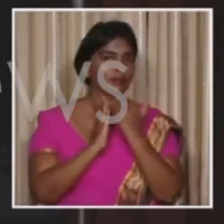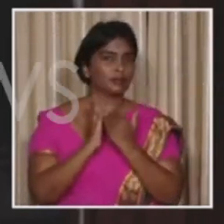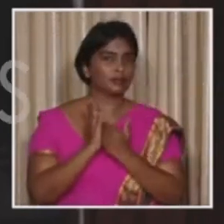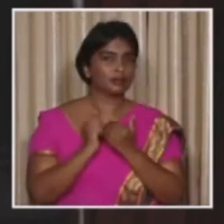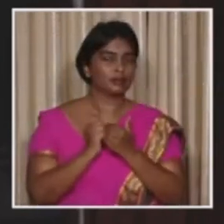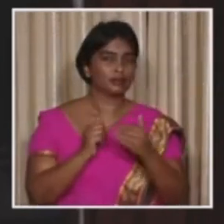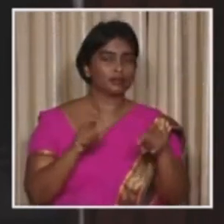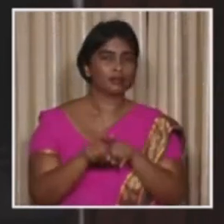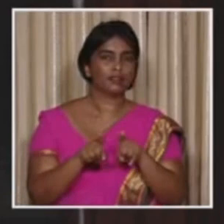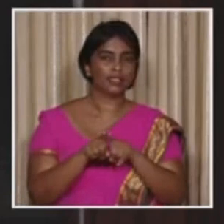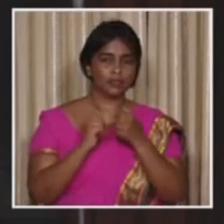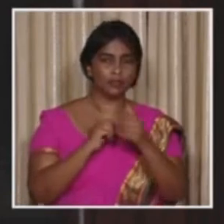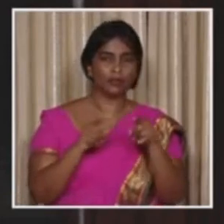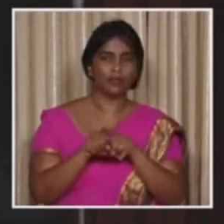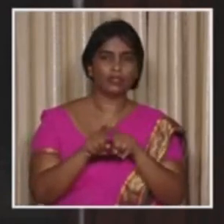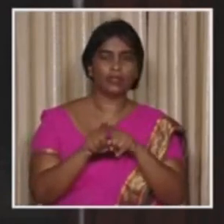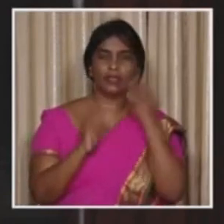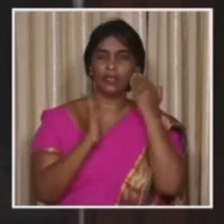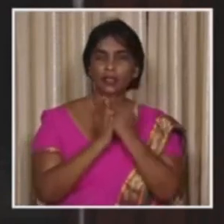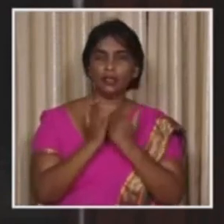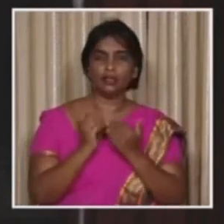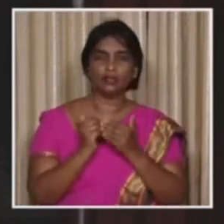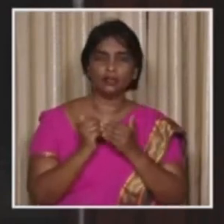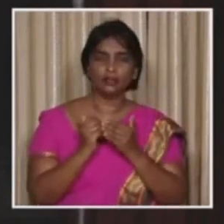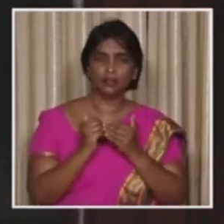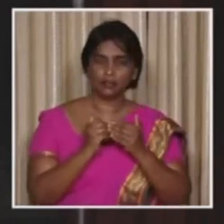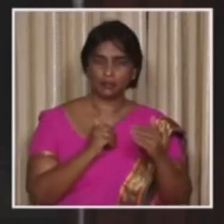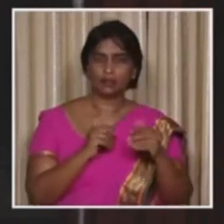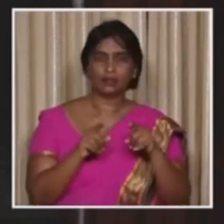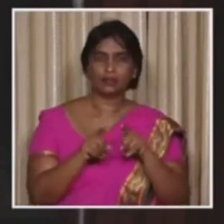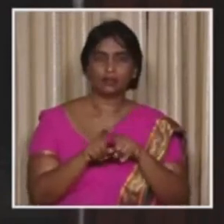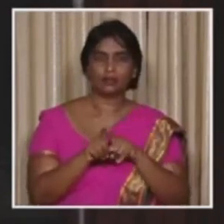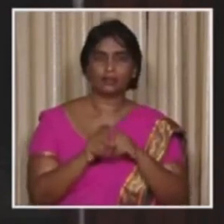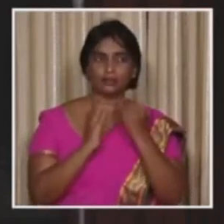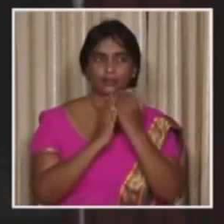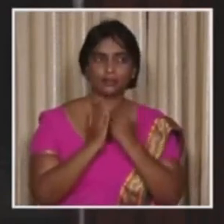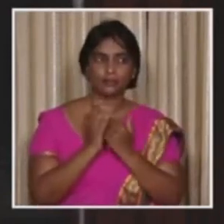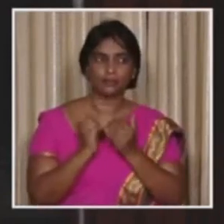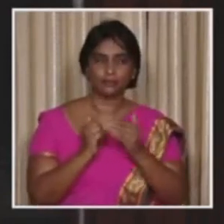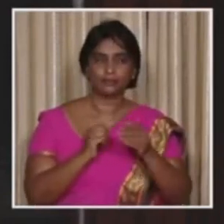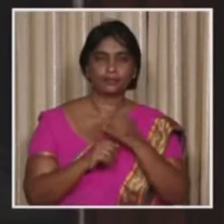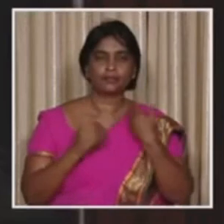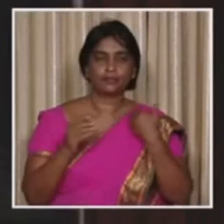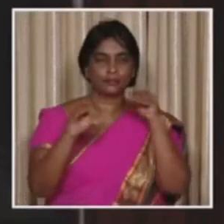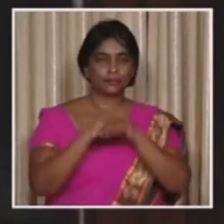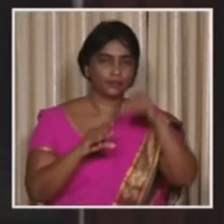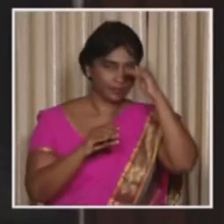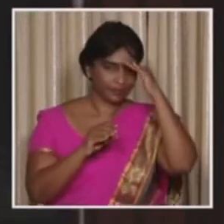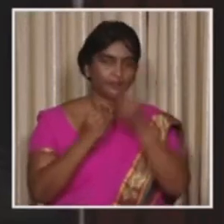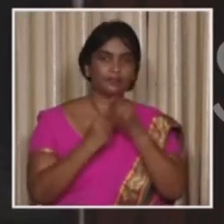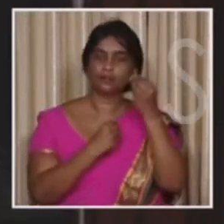කරගන්න අවධානය යොමු කරන්න කියලා මම මේ රටේ නායකයන්ට කියනවා. මේ රටේ නායකයන්ට ඒක කරන්න බැරි නම් අපි හරි ඒකට නායකත්වය දෙන්න.